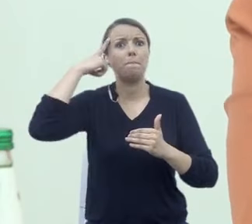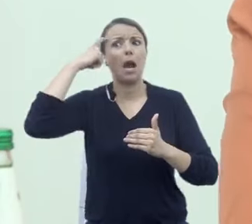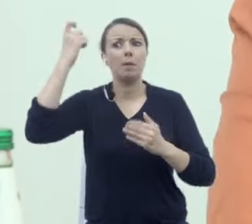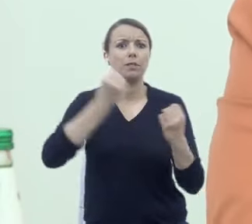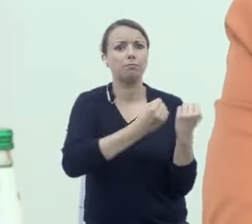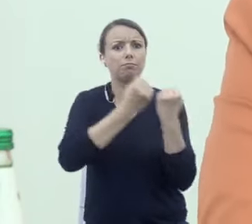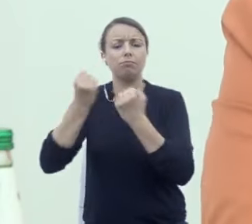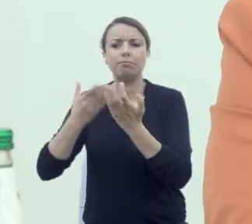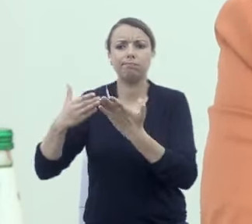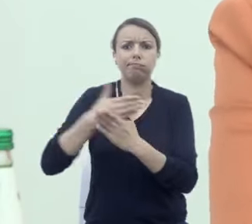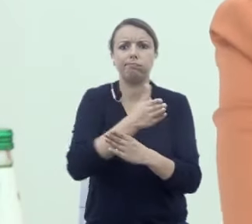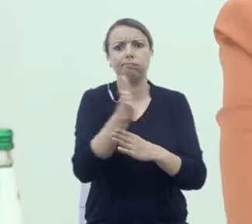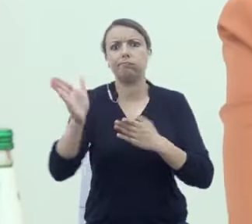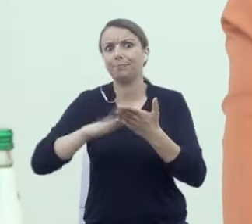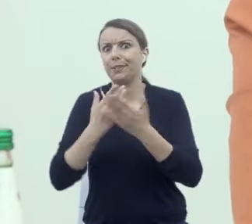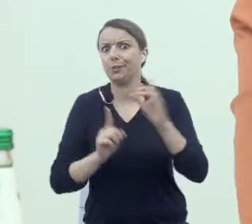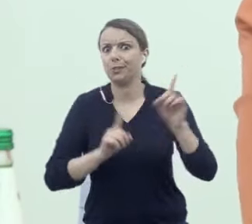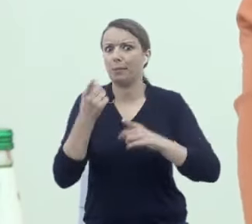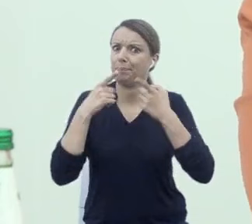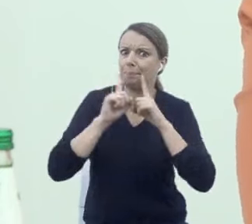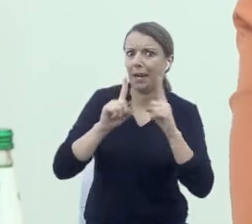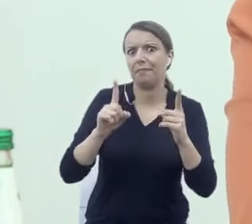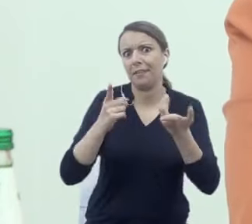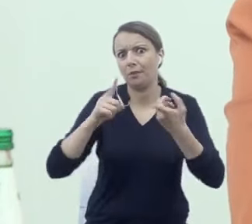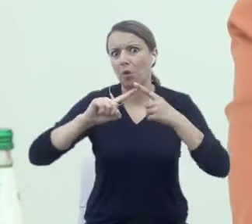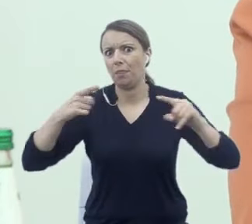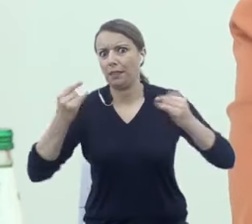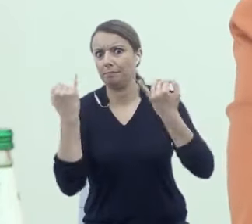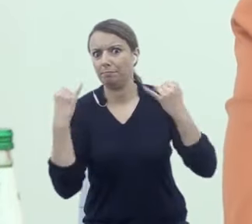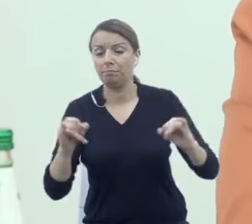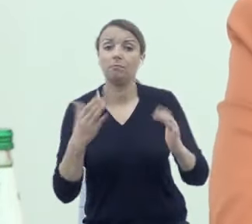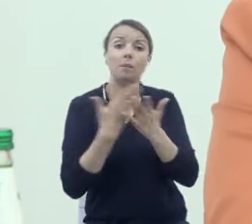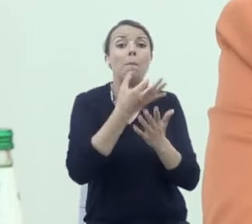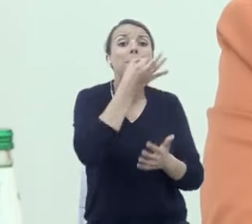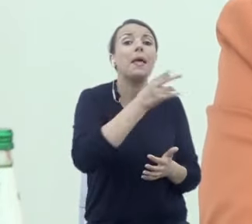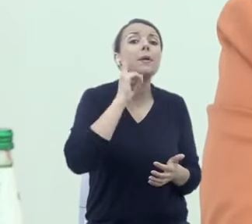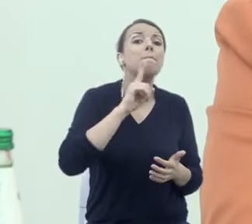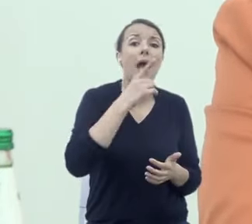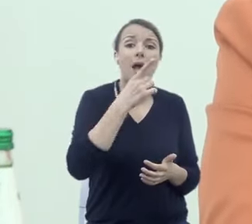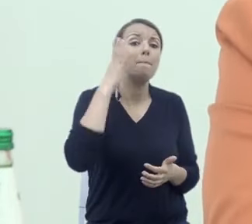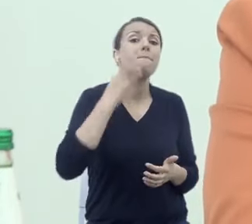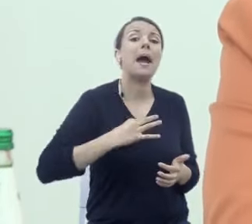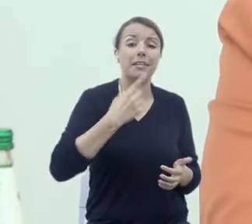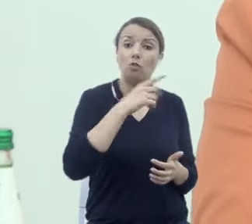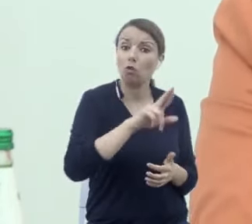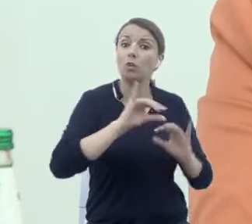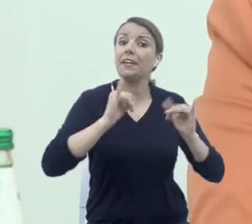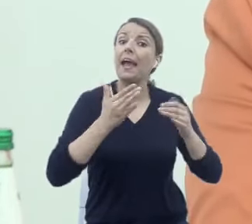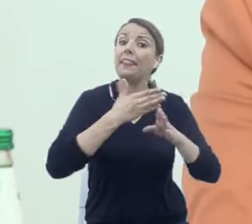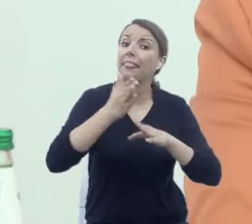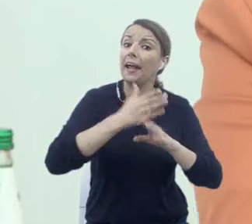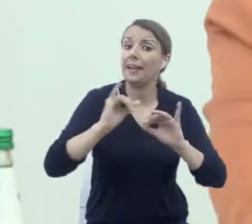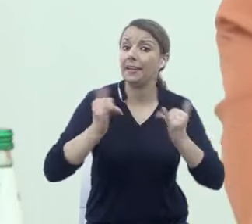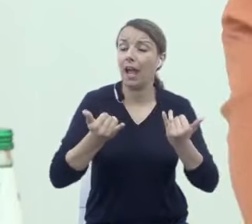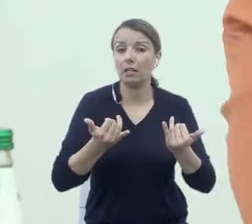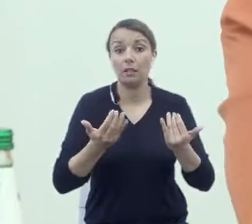konstruktywne. Więc pytanie jest takie, pani doktor, jak iść dalej i czy na przykład jest coś, co możemy